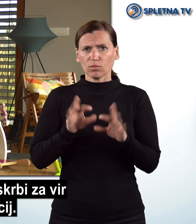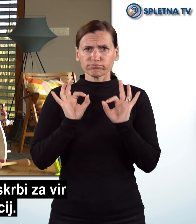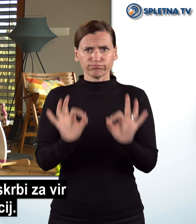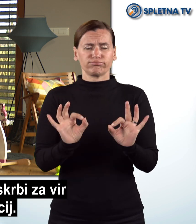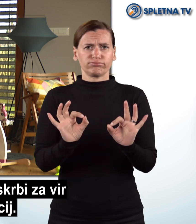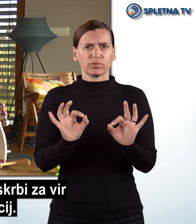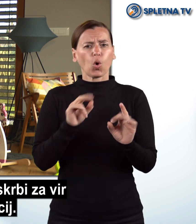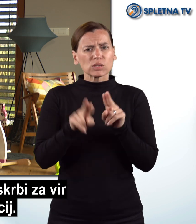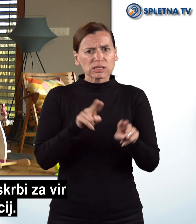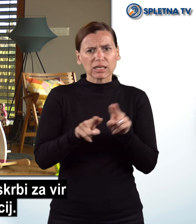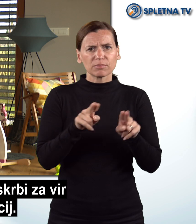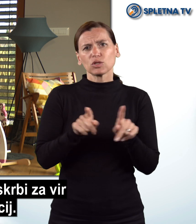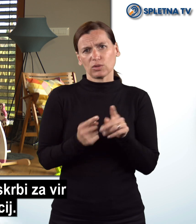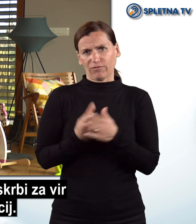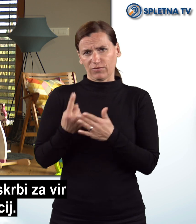oskrbi za vir informacij.